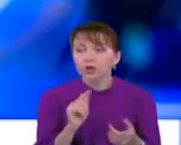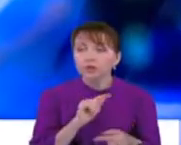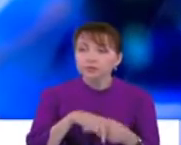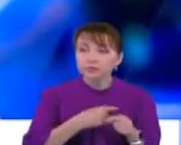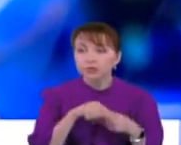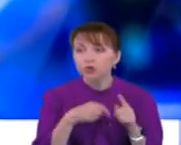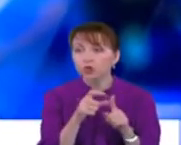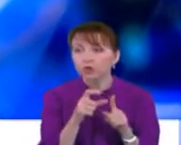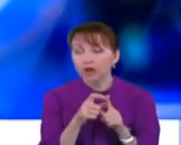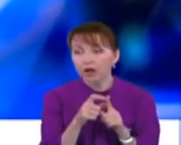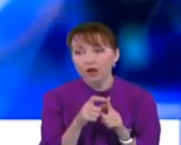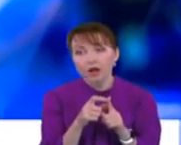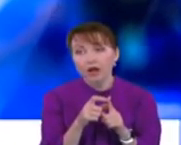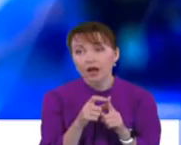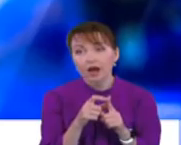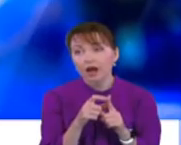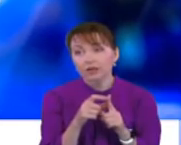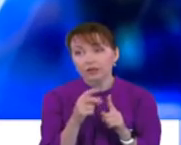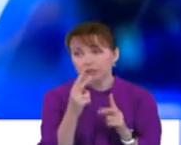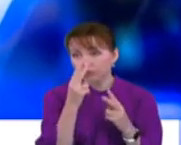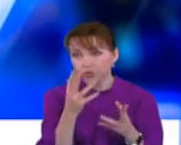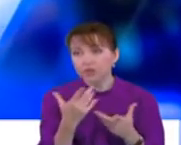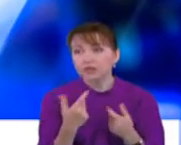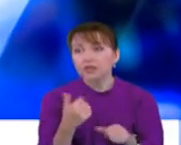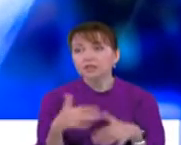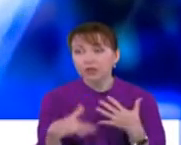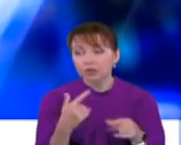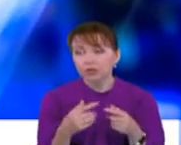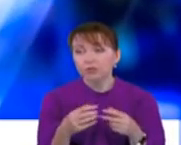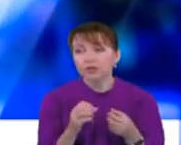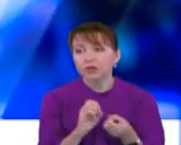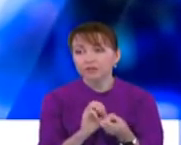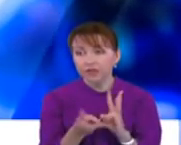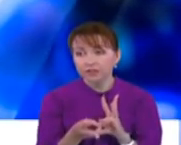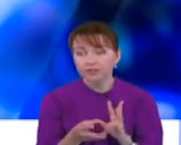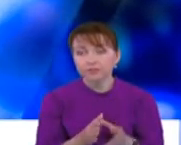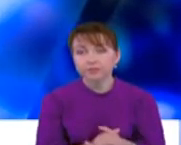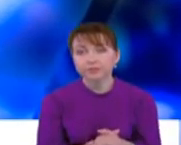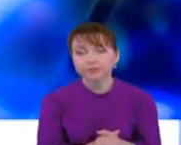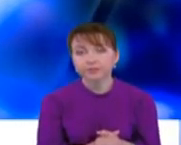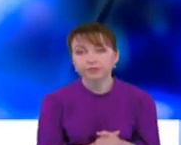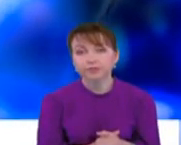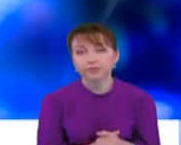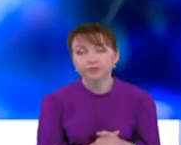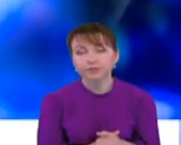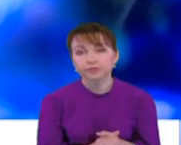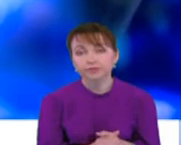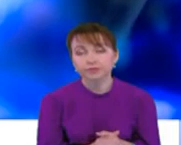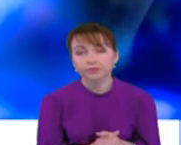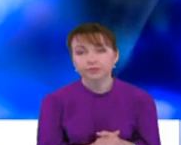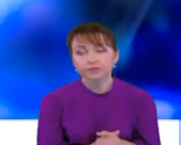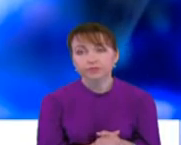але принцип, де слабко там рветься, він використовується. І тут я би шукав